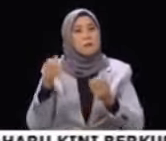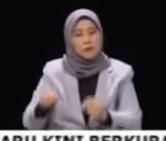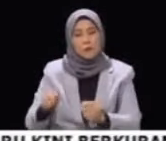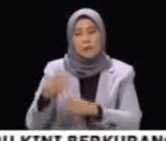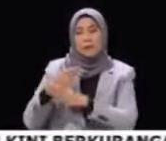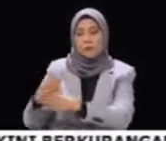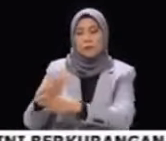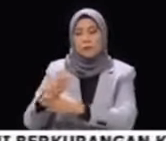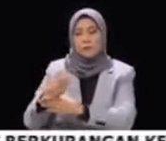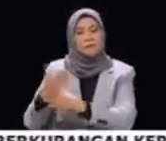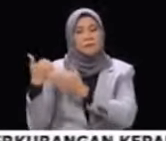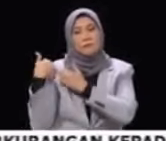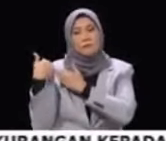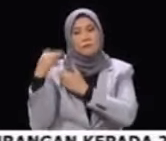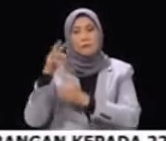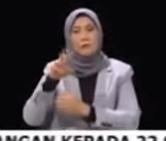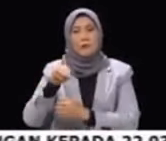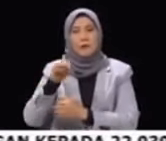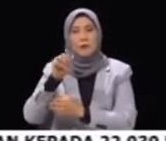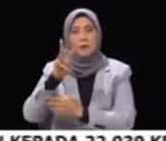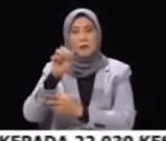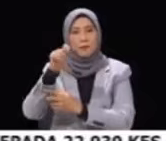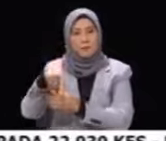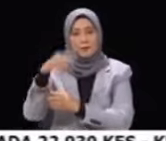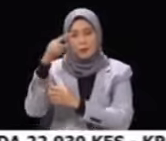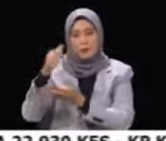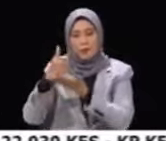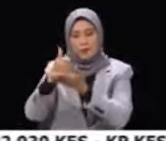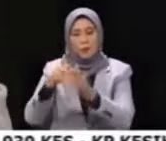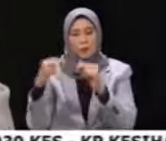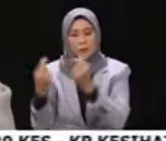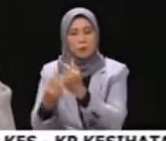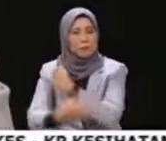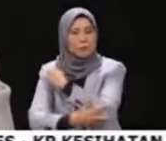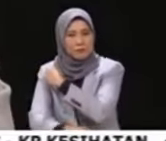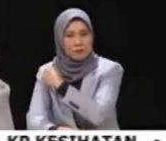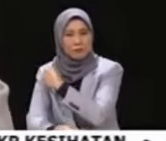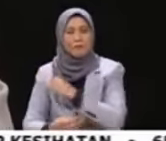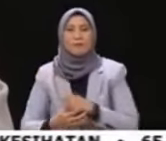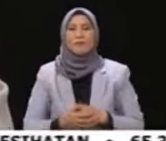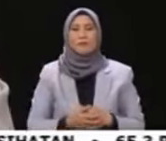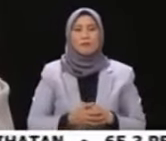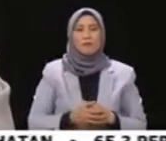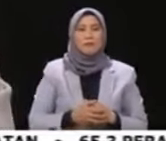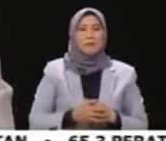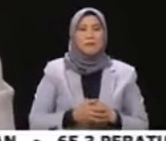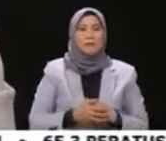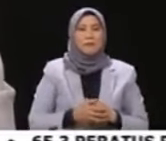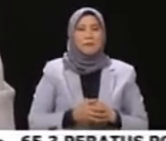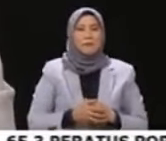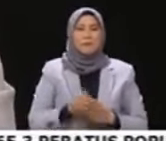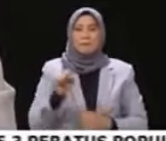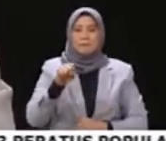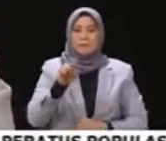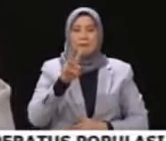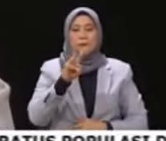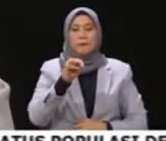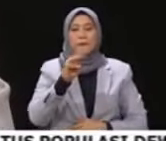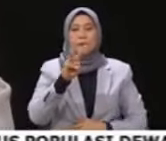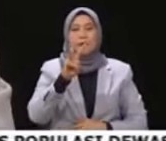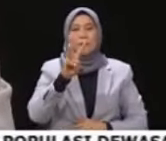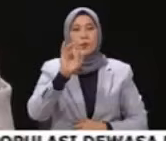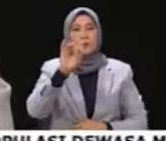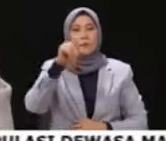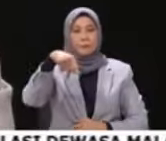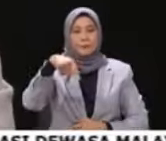dikongsikan soal peranan MAWIB ini dalam membantu asnaf yang berhormat. MAWIB sebenarnya memang salah satu daripada apa, bawah agensi